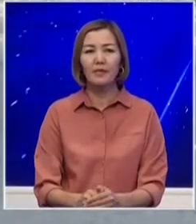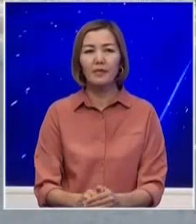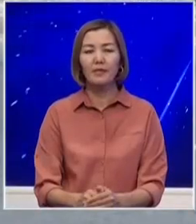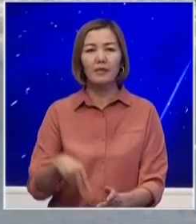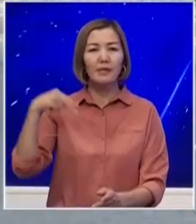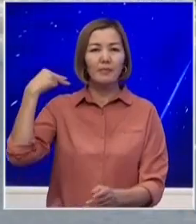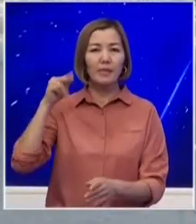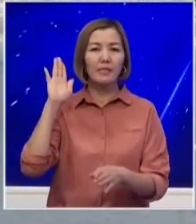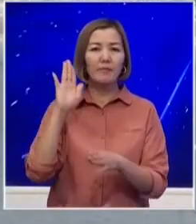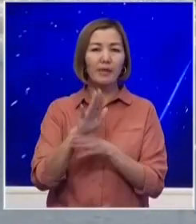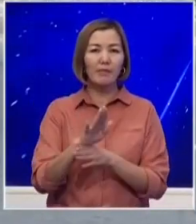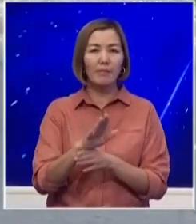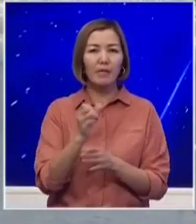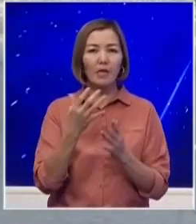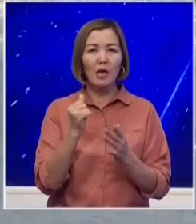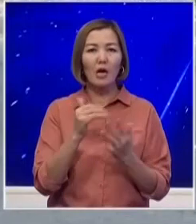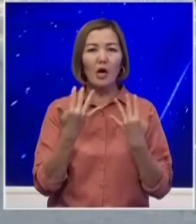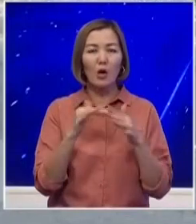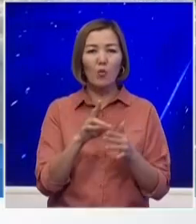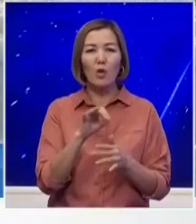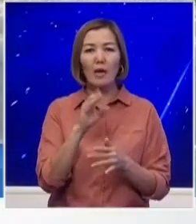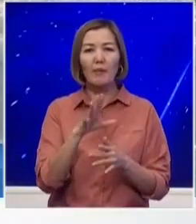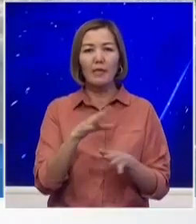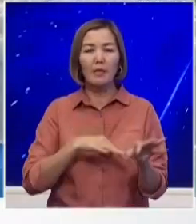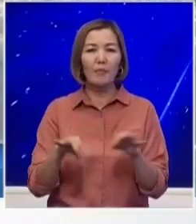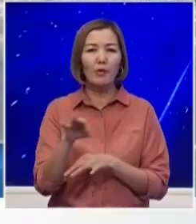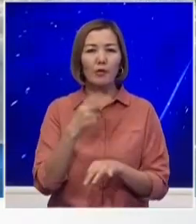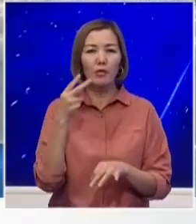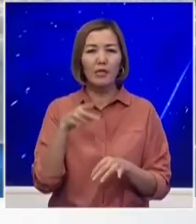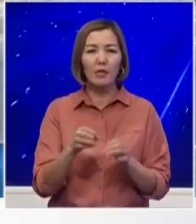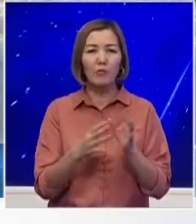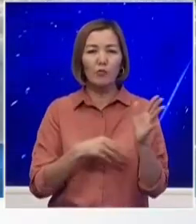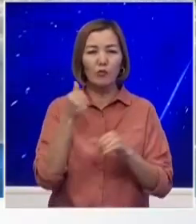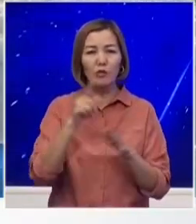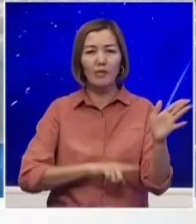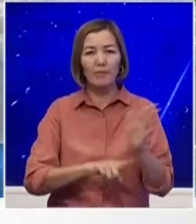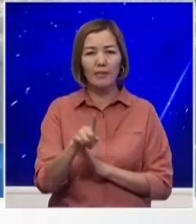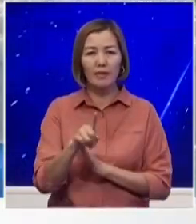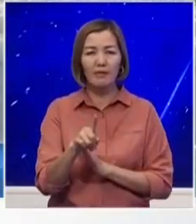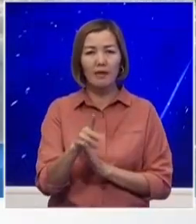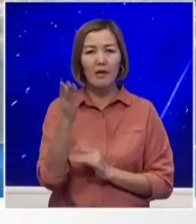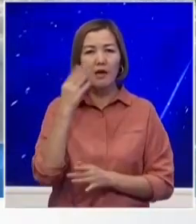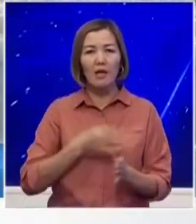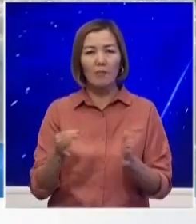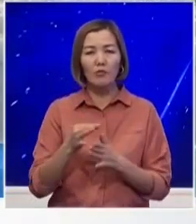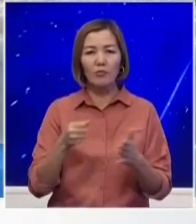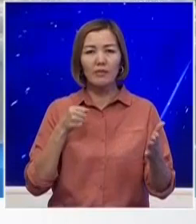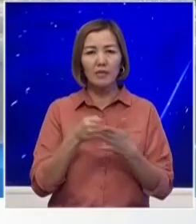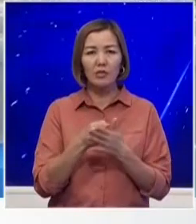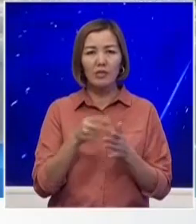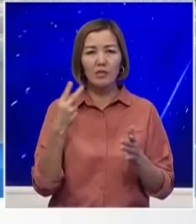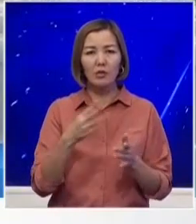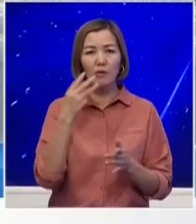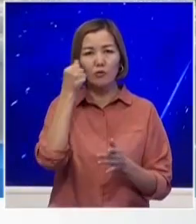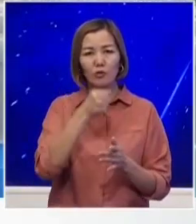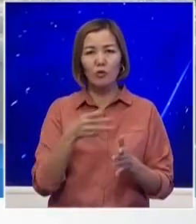Президент пәрменімен ауыл аманаты пилоттық жобасы 2019 жылдан іске асып жатыр. Кезек биыл Алматы облысына да жетті.